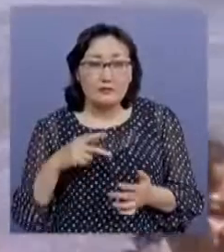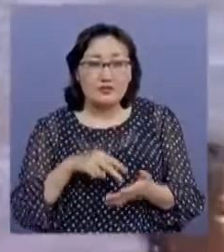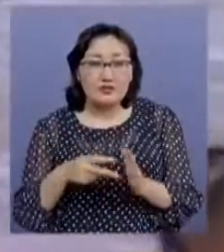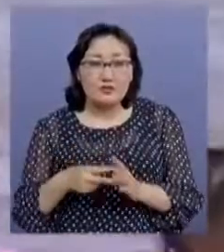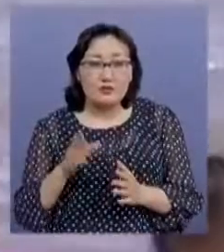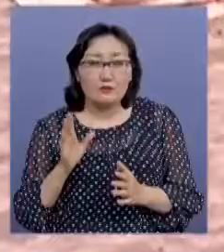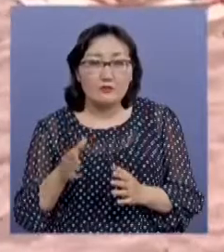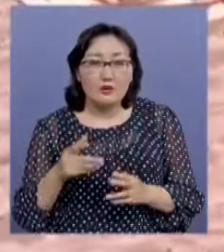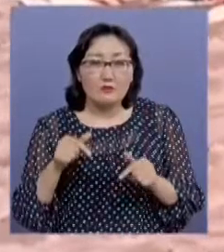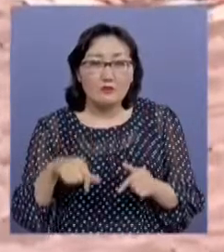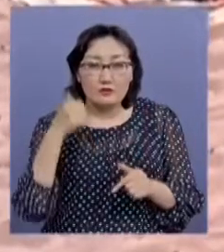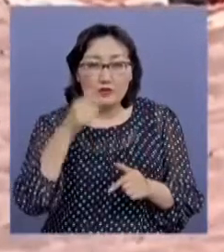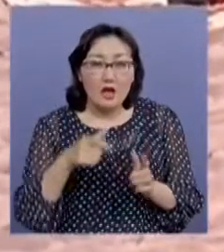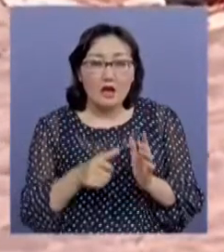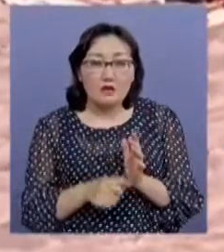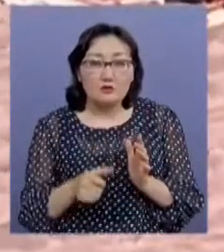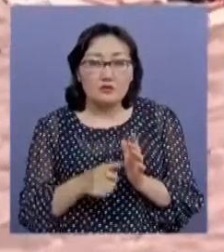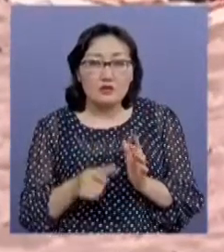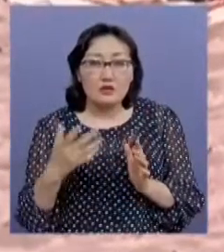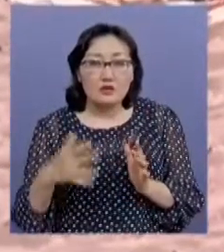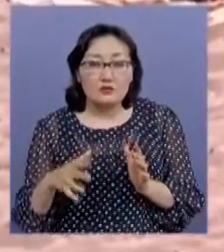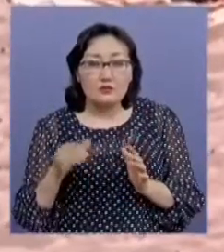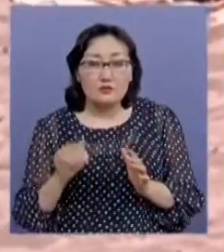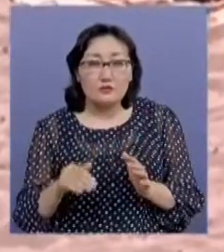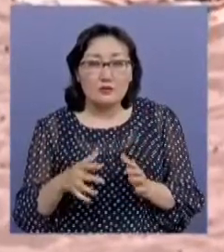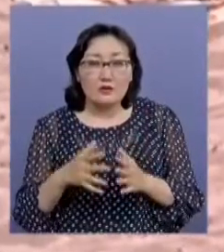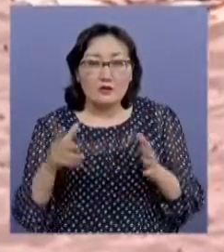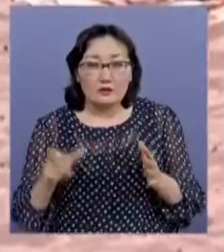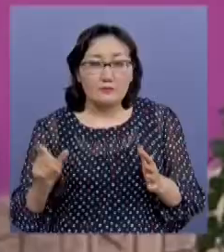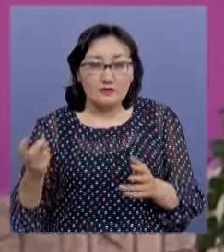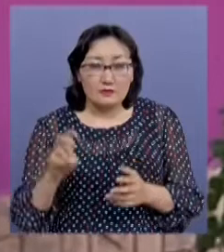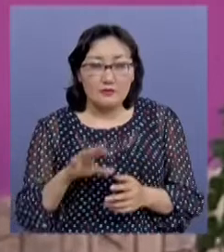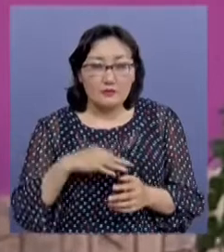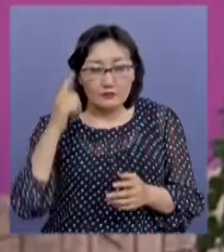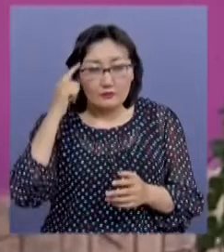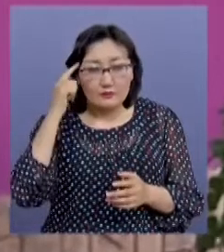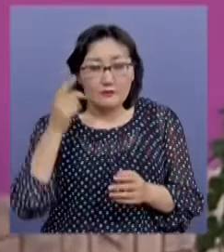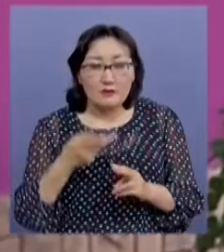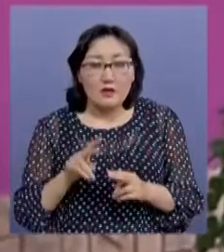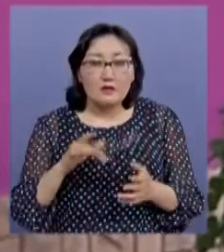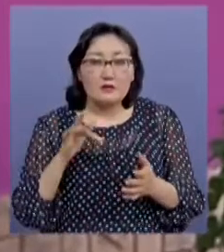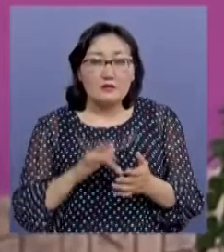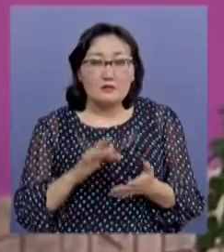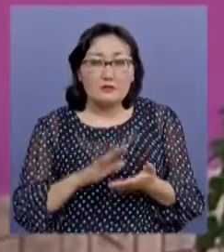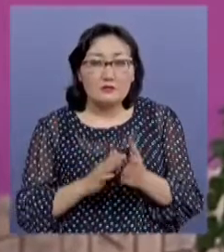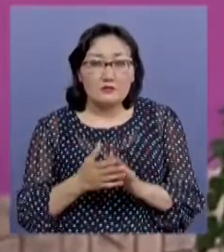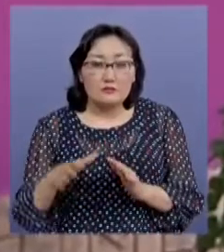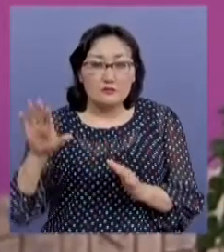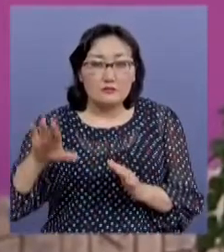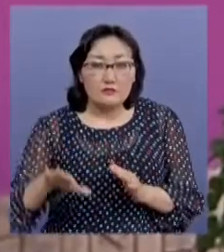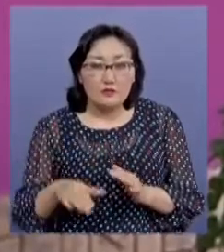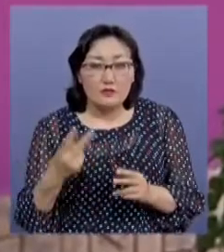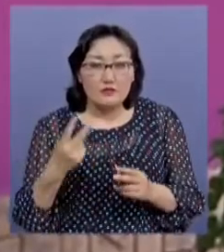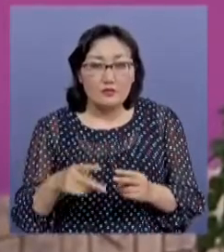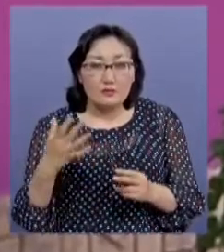бойынша біз биылғы жылы 600-650 мың төңірегінде болады деп ойлаймыз. Биылғы жылы қаламыздың жағажайында 25 спасатель